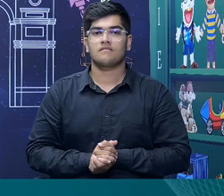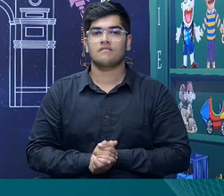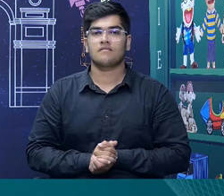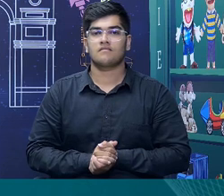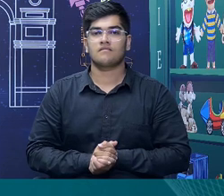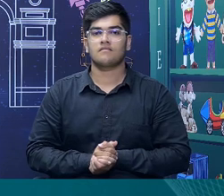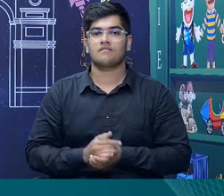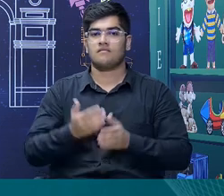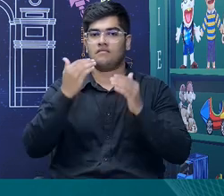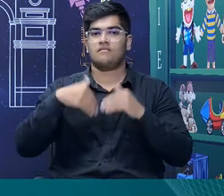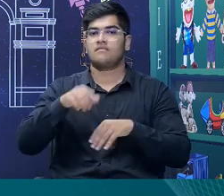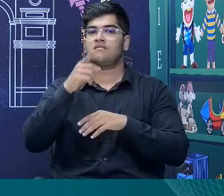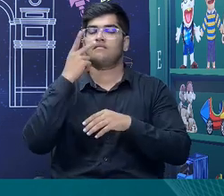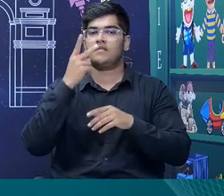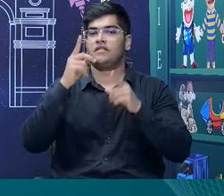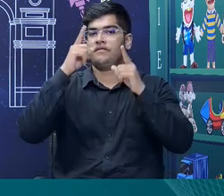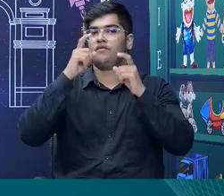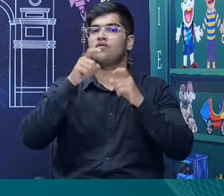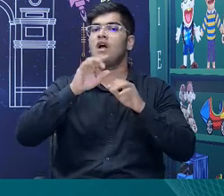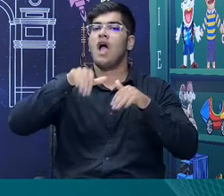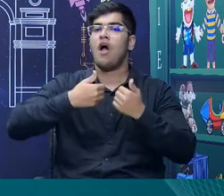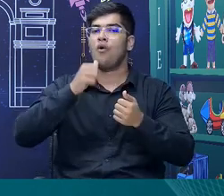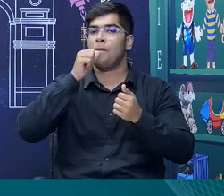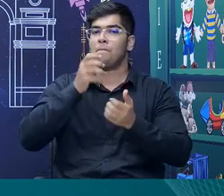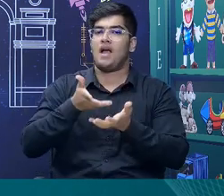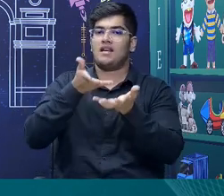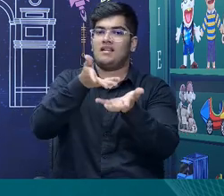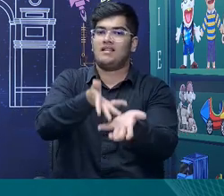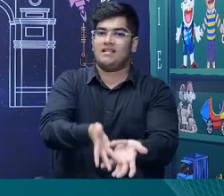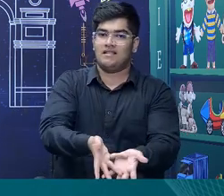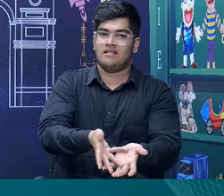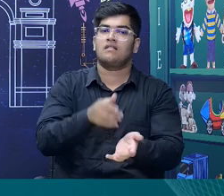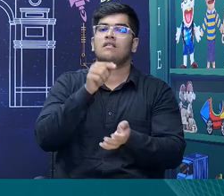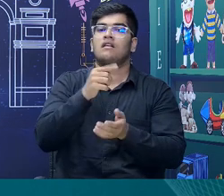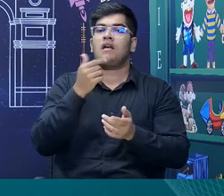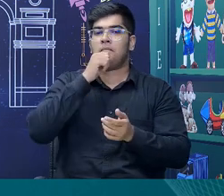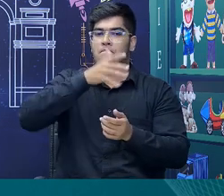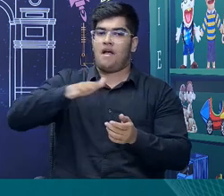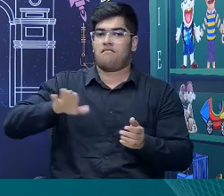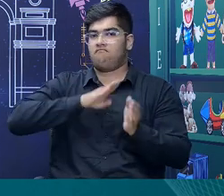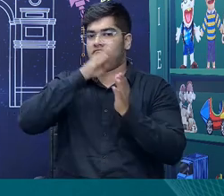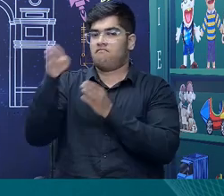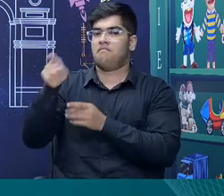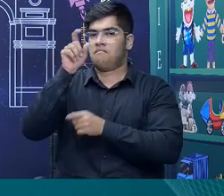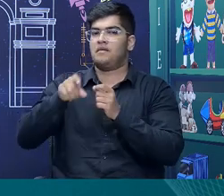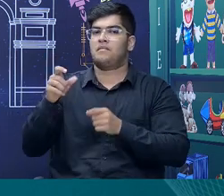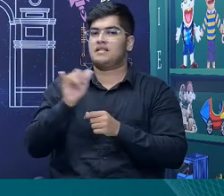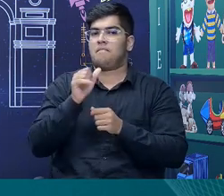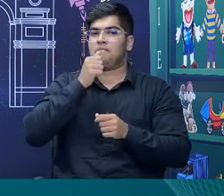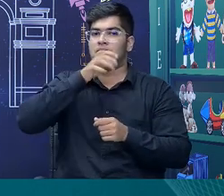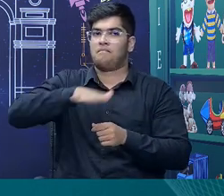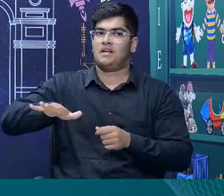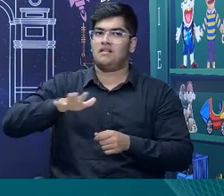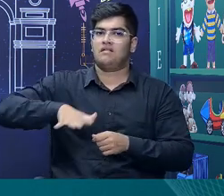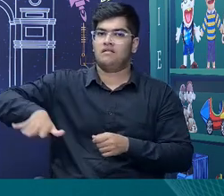यहां पर आप विसर्जन का फोटो देखेंगे की यहां पर हम एक वाटर बॉडी में ए गए हैं जो की एक सी है और